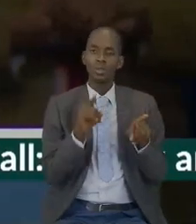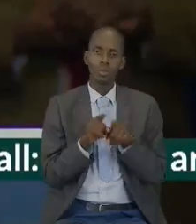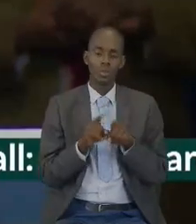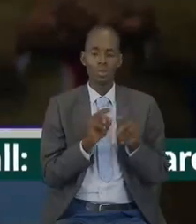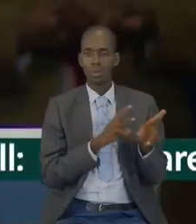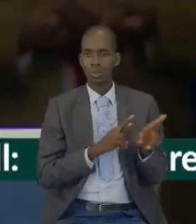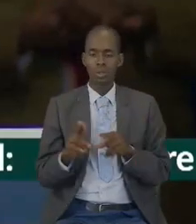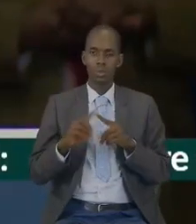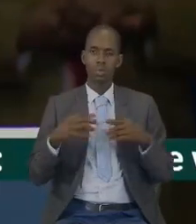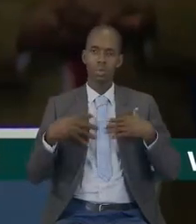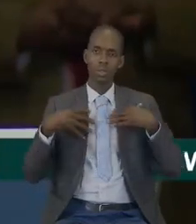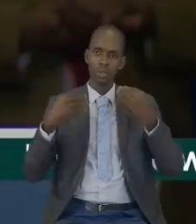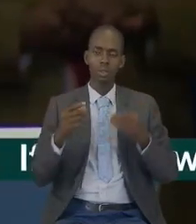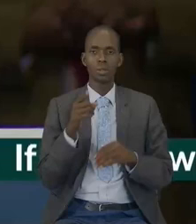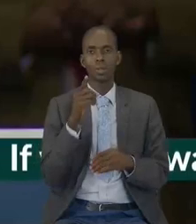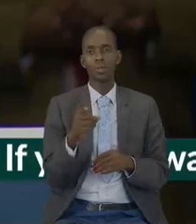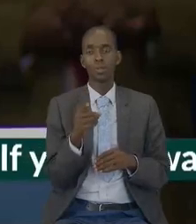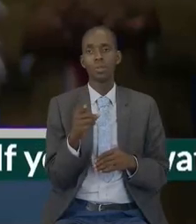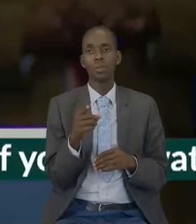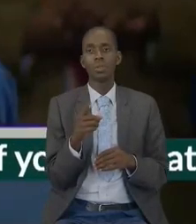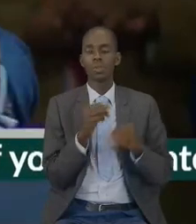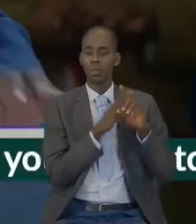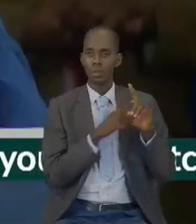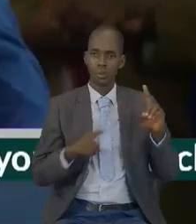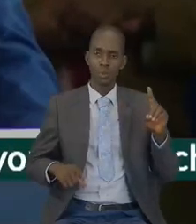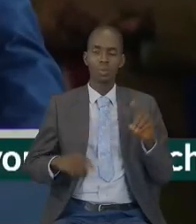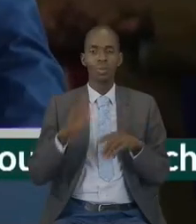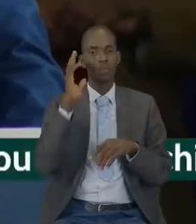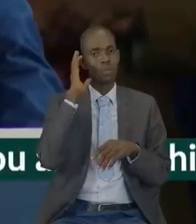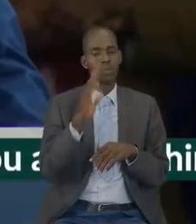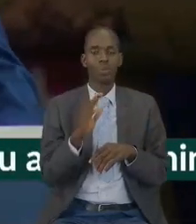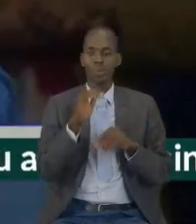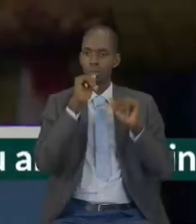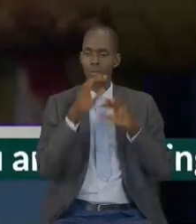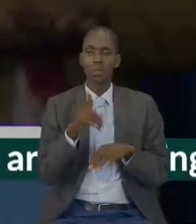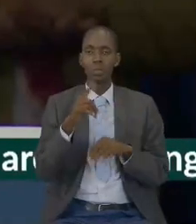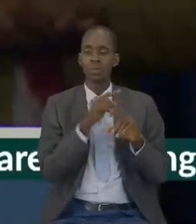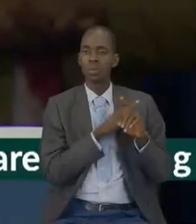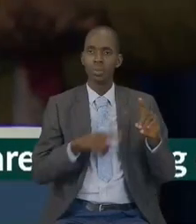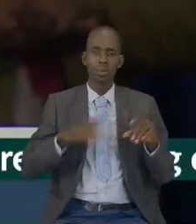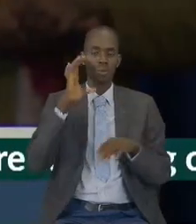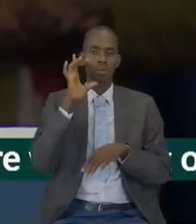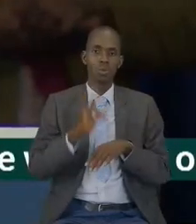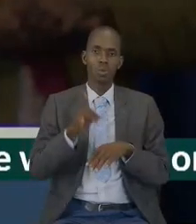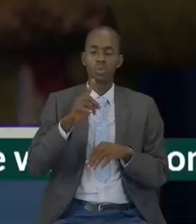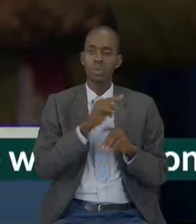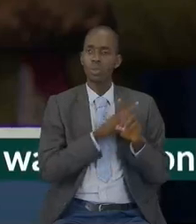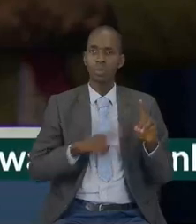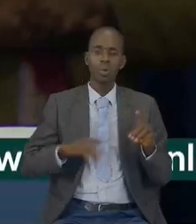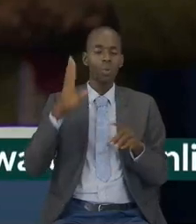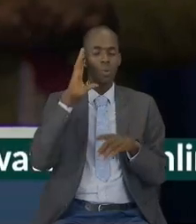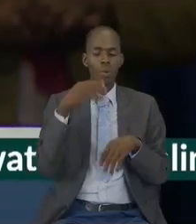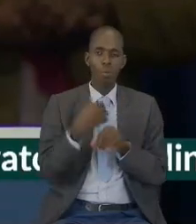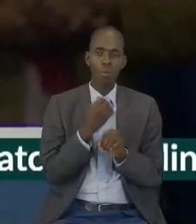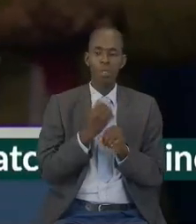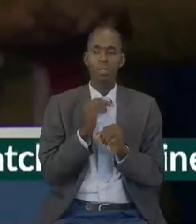Le 6, partout dans le monde, il y aura un banquet. Le banquet des convertis. On vous donnera les